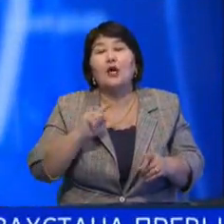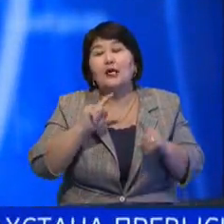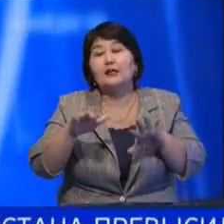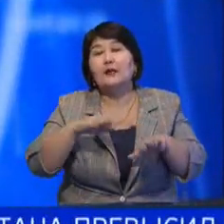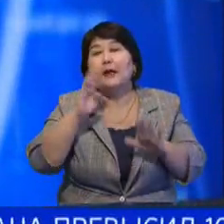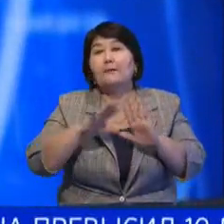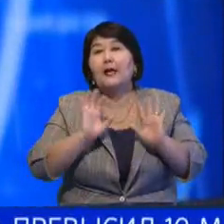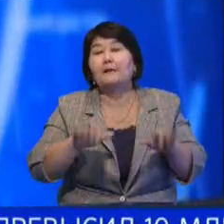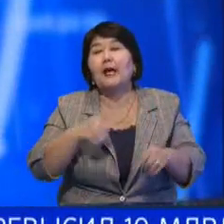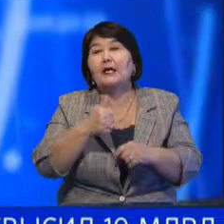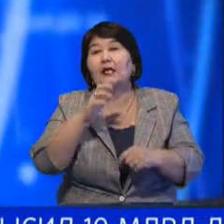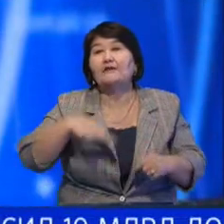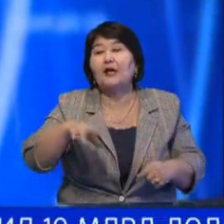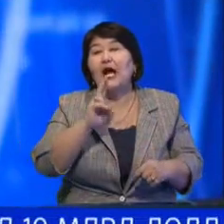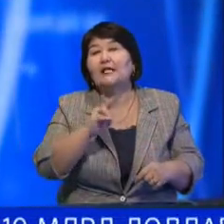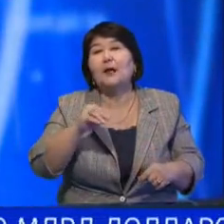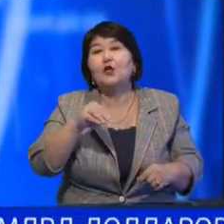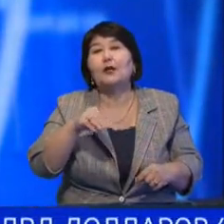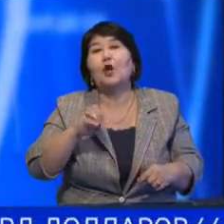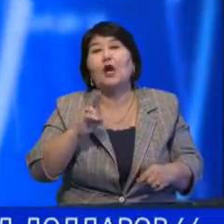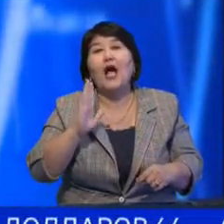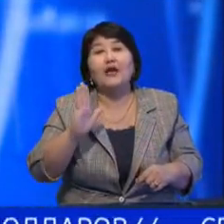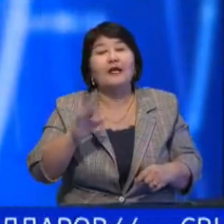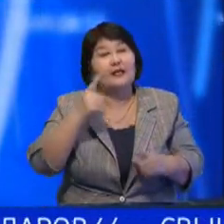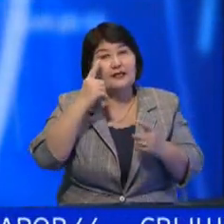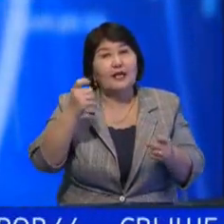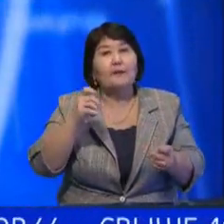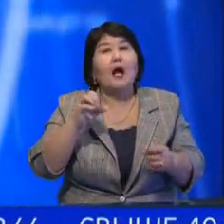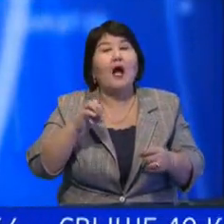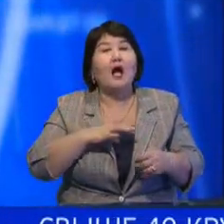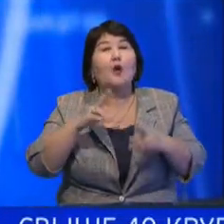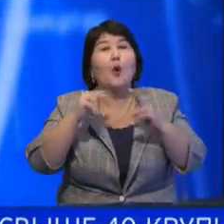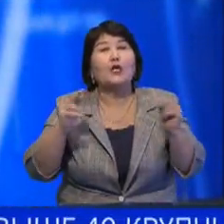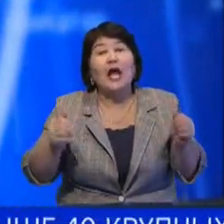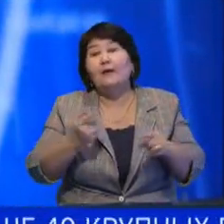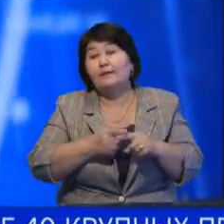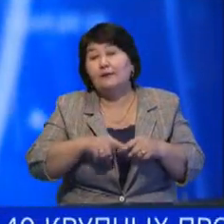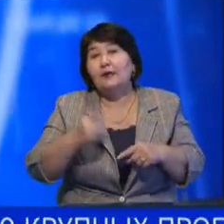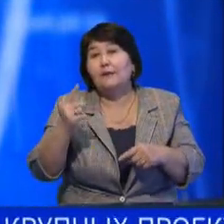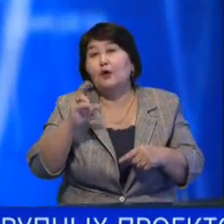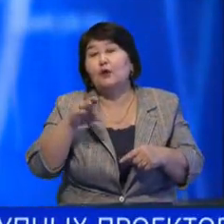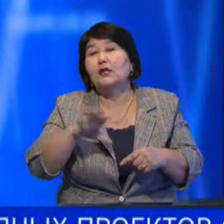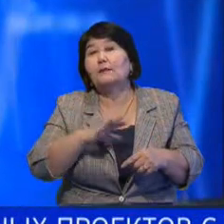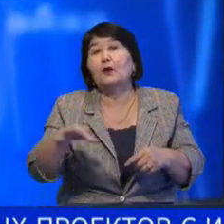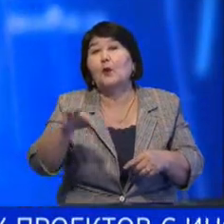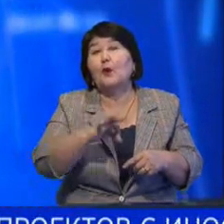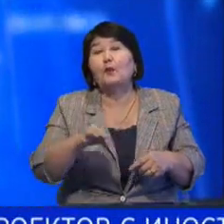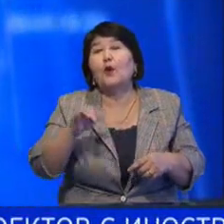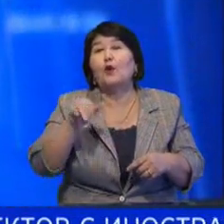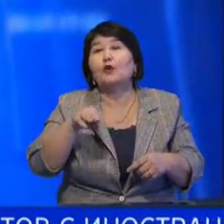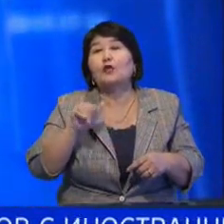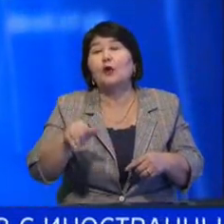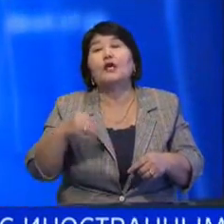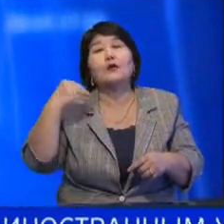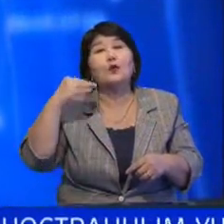пройдёт под председательством главы государства Касам жумар та Тукаева сообщает А курда напомним первые два курултая прошли в области улутау